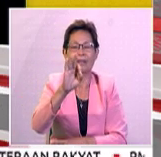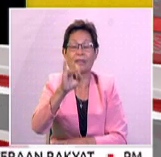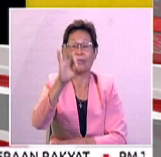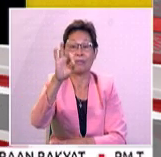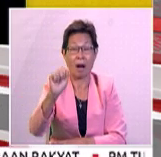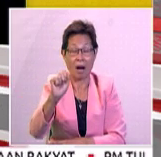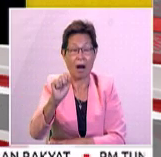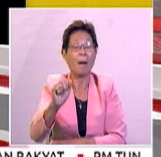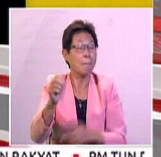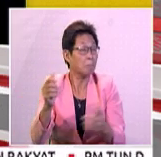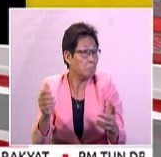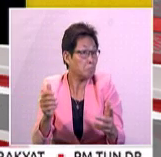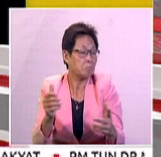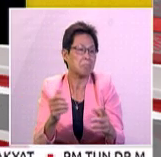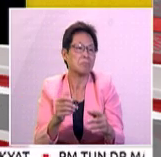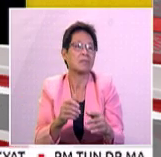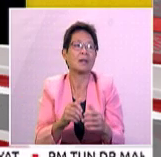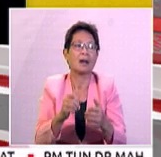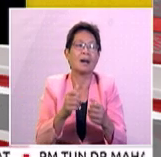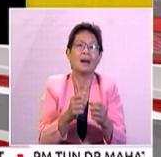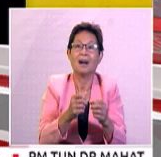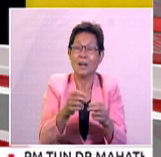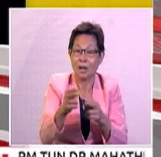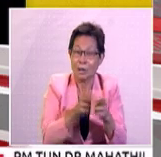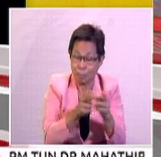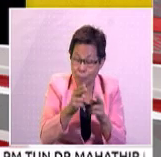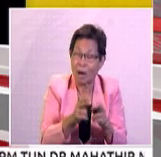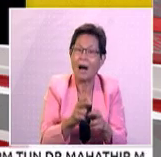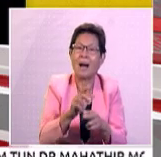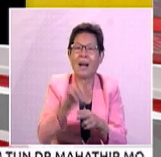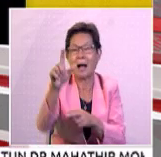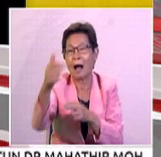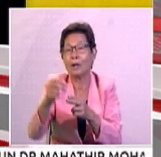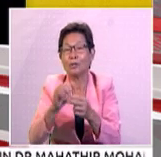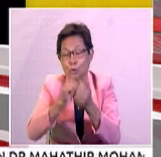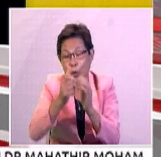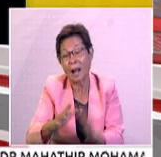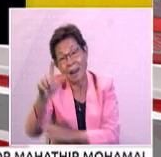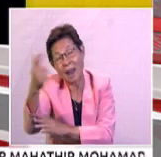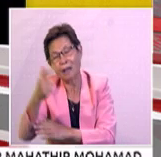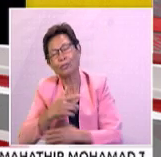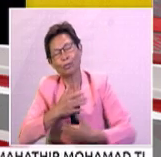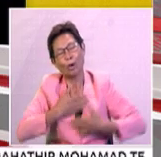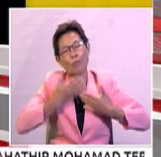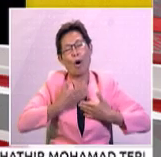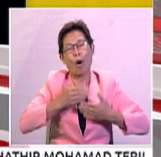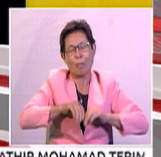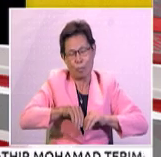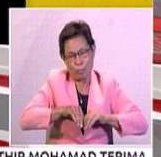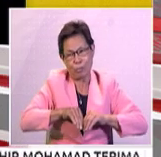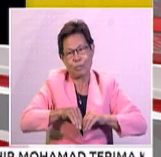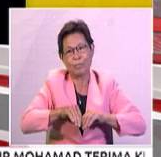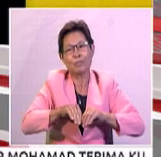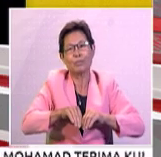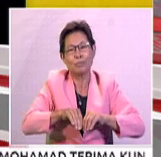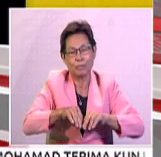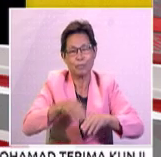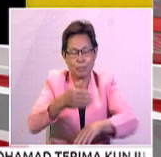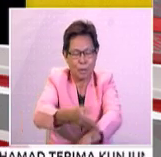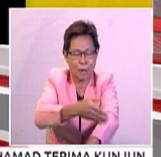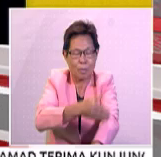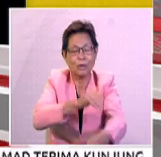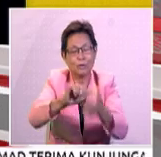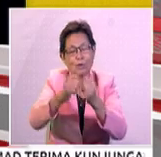FIFA, namun penggiat sukan lain percaya baginda juga turut mengambil berat terhadap perkembangan sukan-sukan lain.